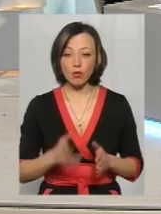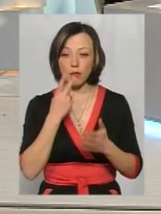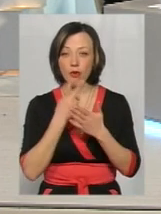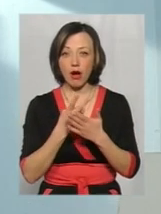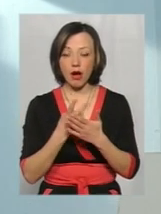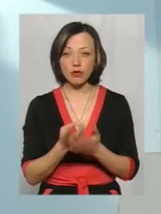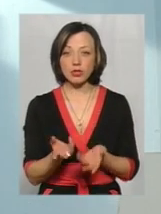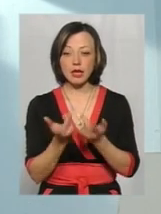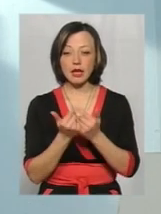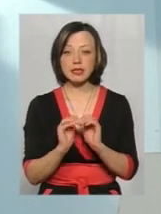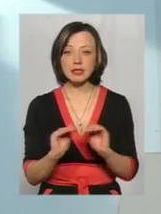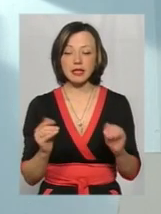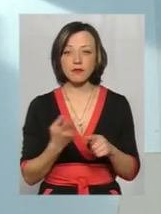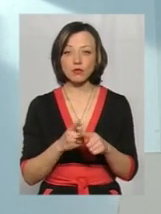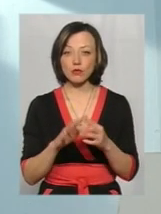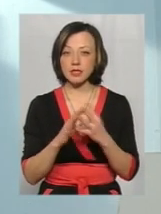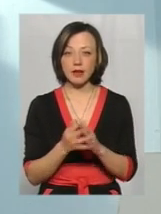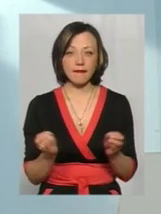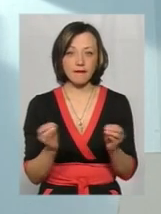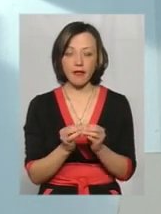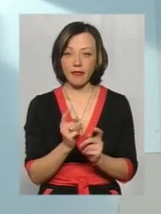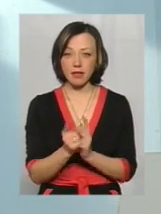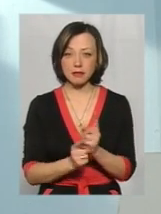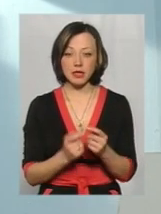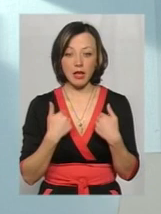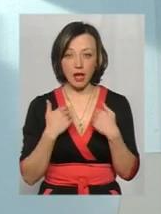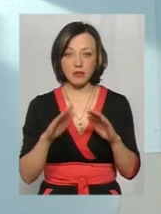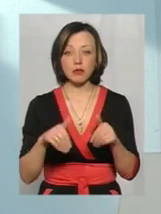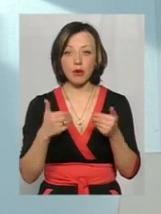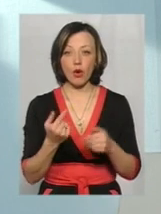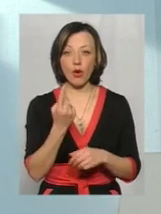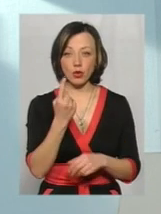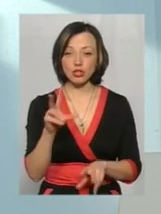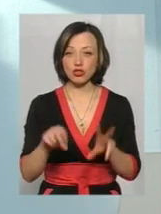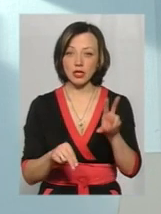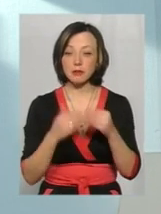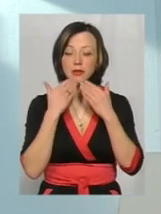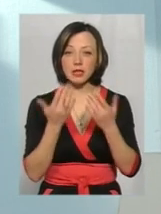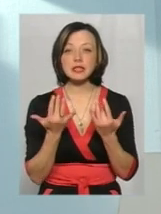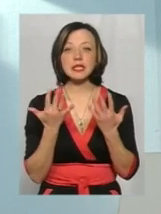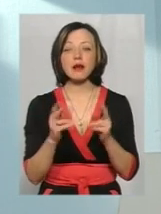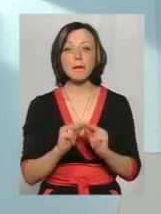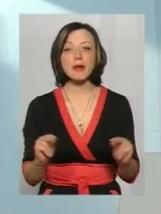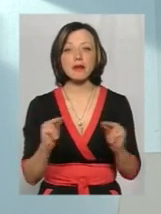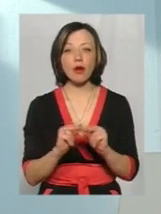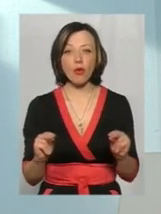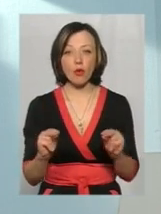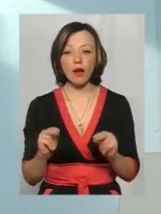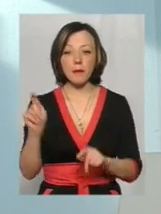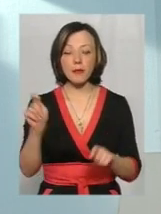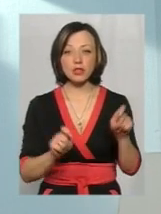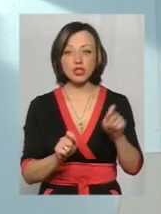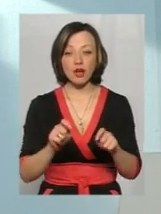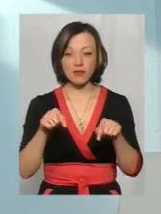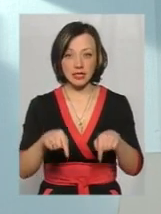що кількість дітей у цьому селі не зміниться. Я їм запропонував один із шансів. Я запитав, скільки педагогів доїжджає до